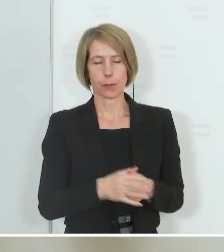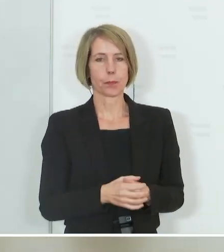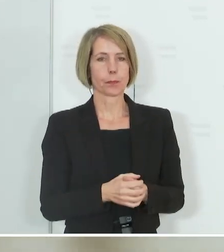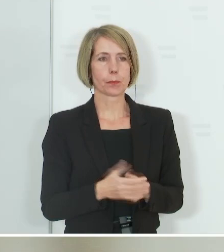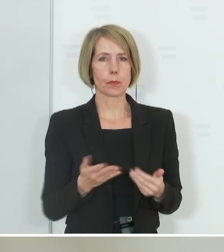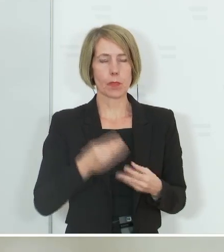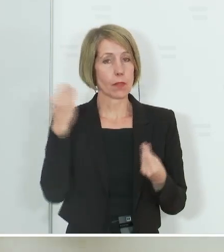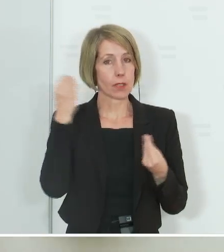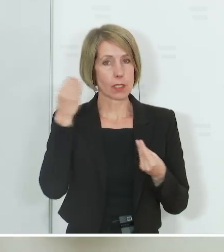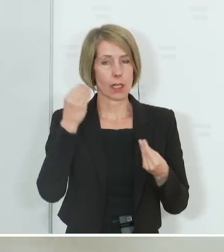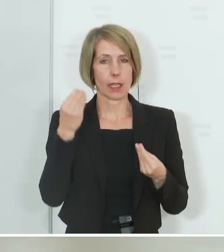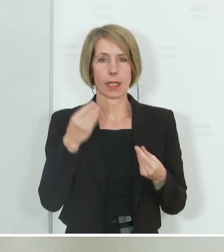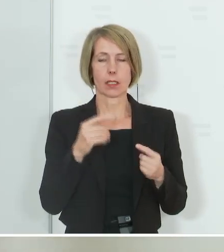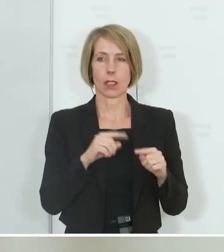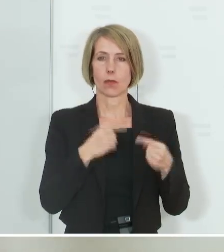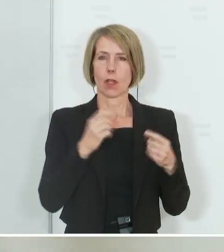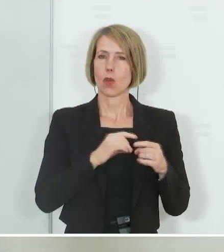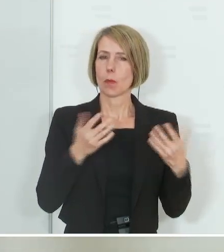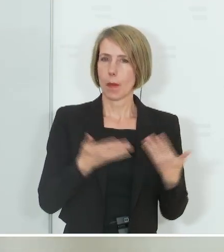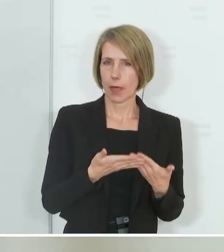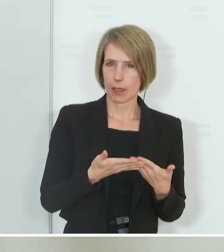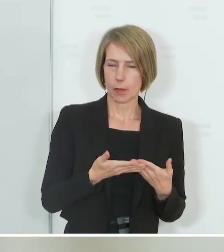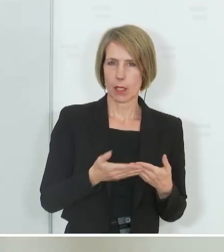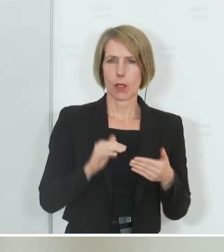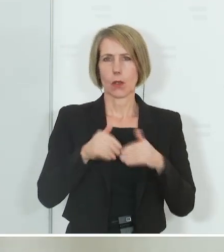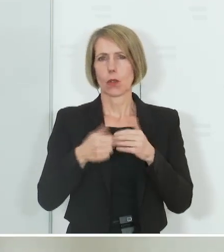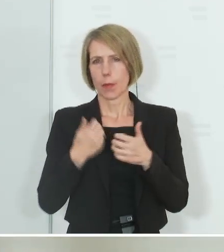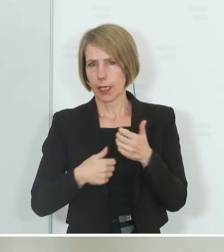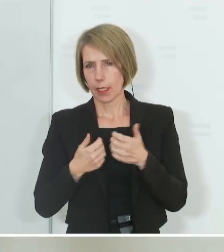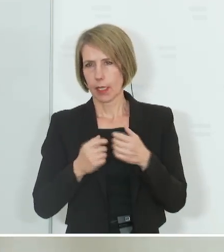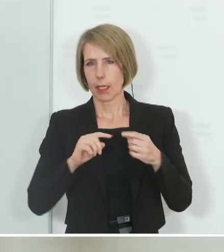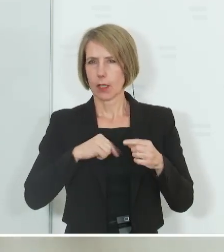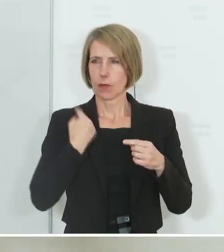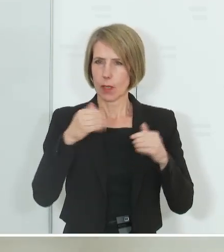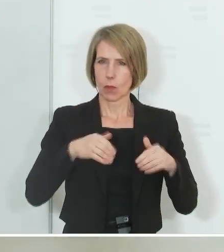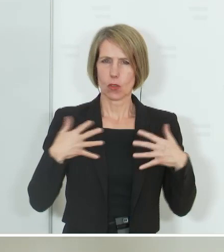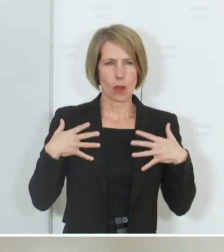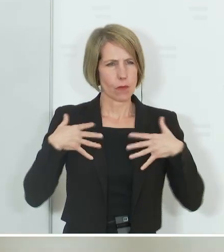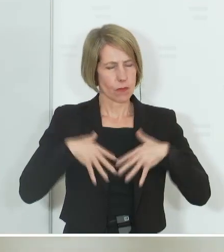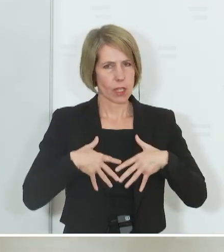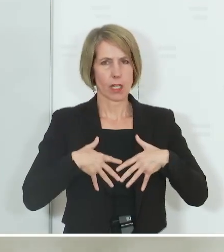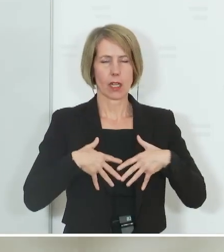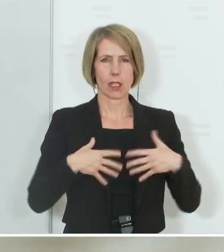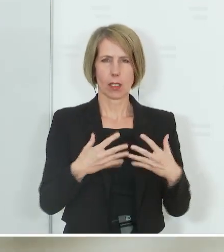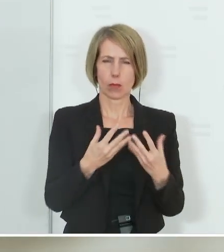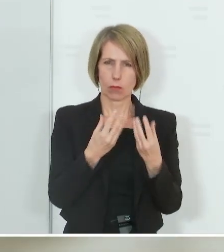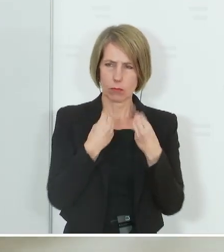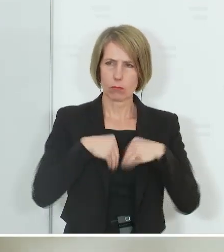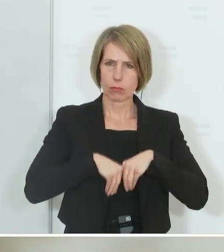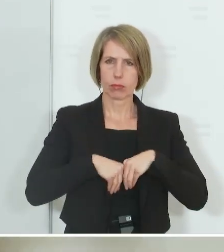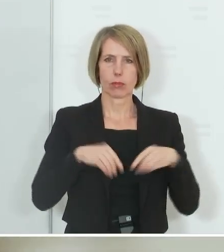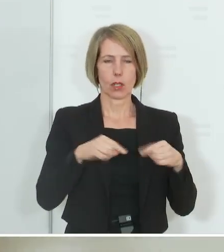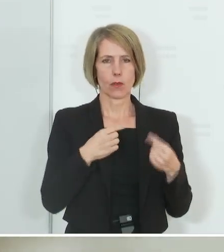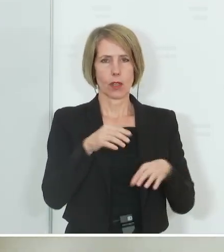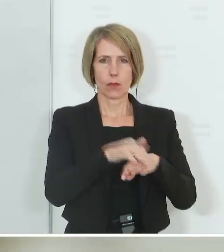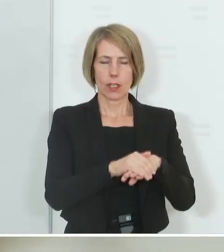nicht nur was den Krieg, sondern auch die Pandemie betrifft, verinnerlichen. Wir müssen als Regierungen feststellen, dass wir Zeiten hatten,